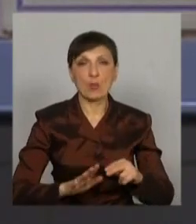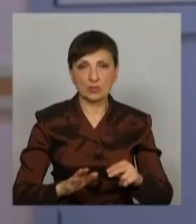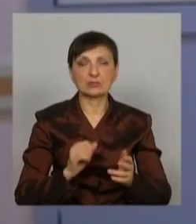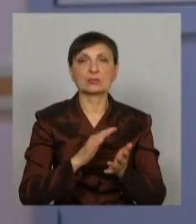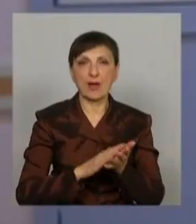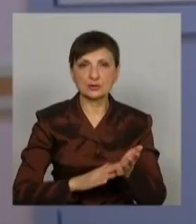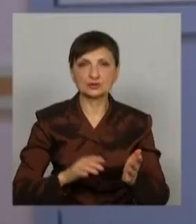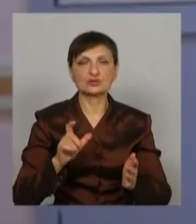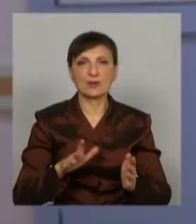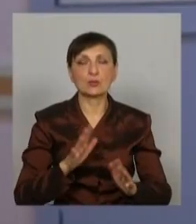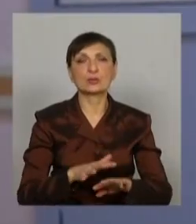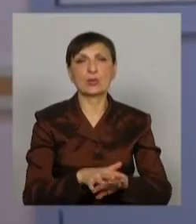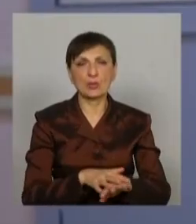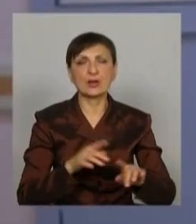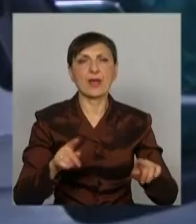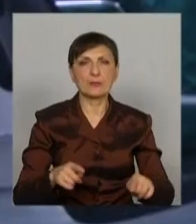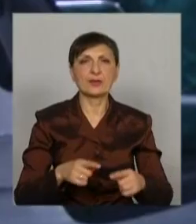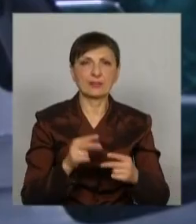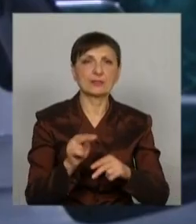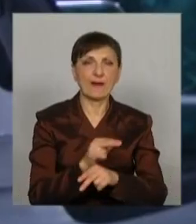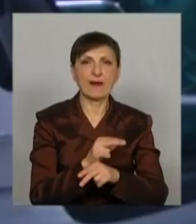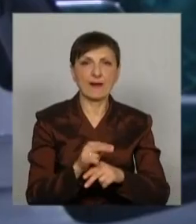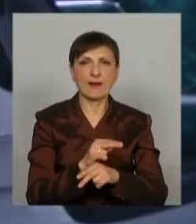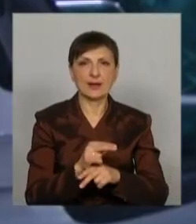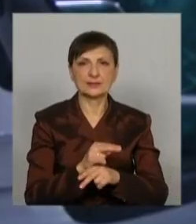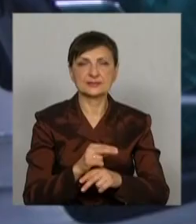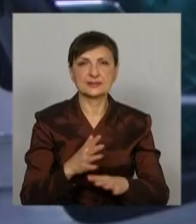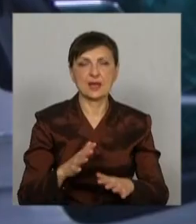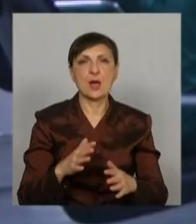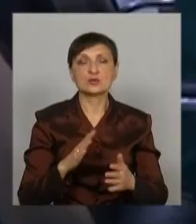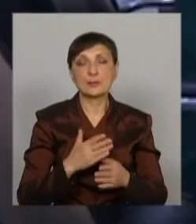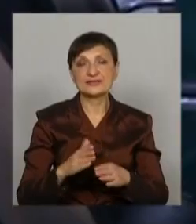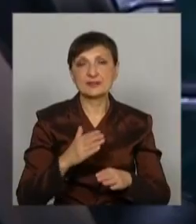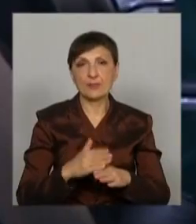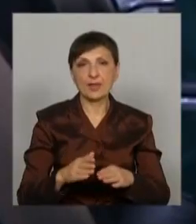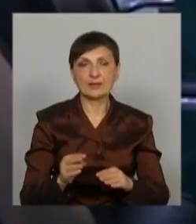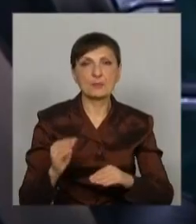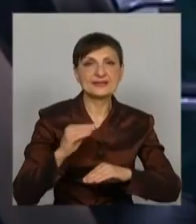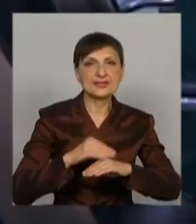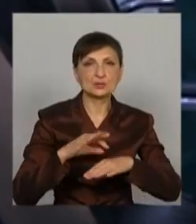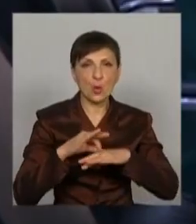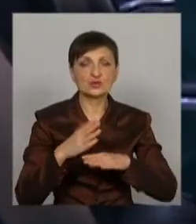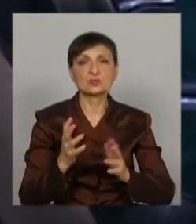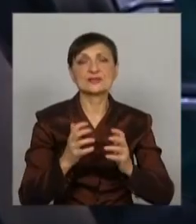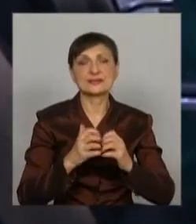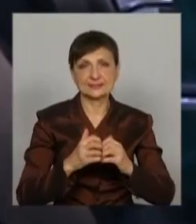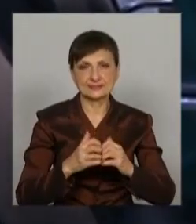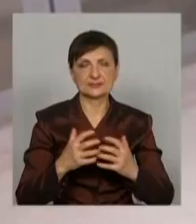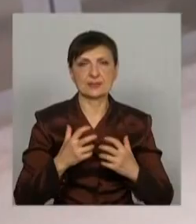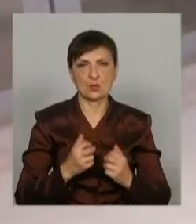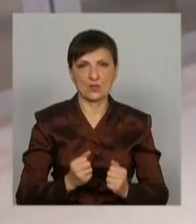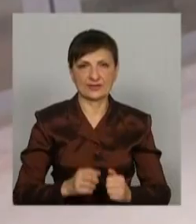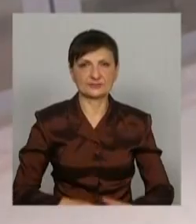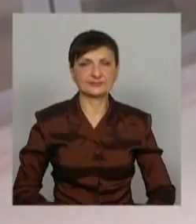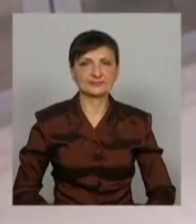дальше пациента ждет длительной реабилитации и лечения ожоговых рубцов постепенно пересаженная кожа начнет заживать заверяют медики